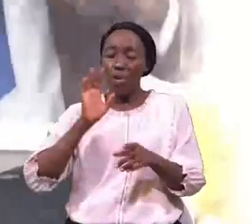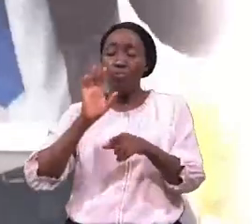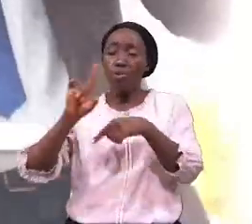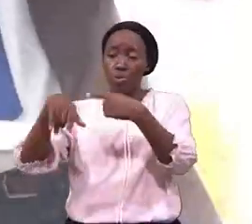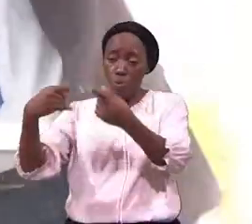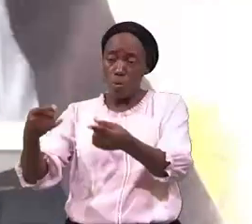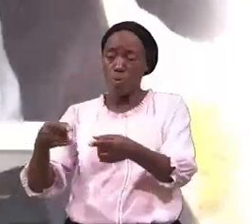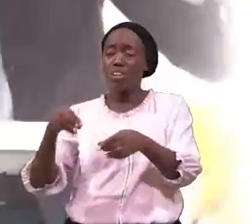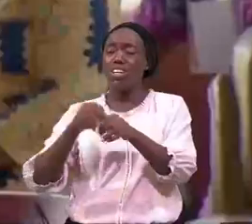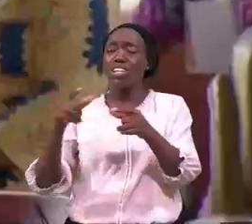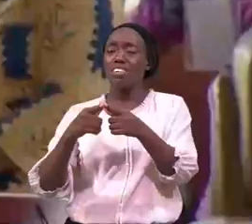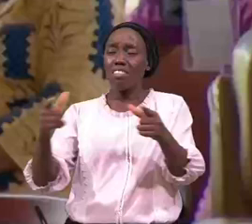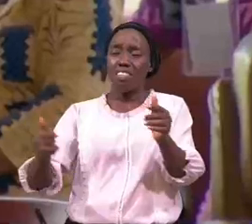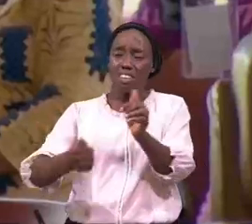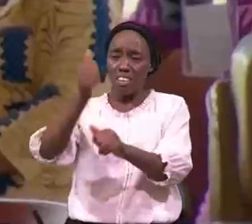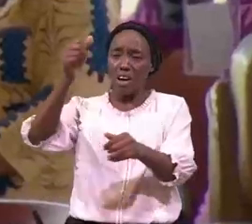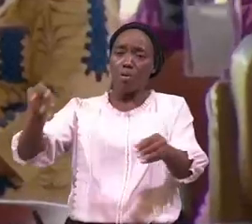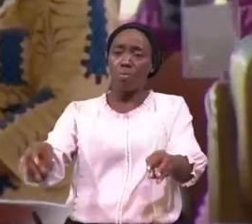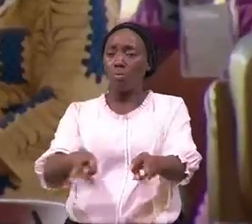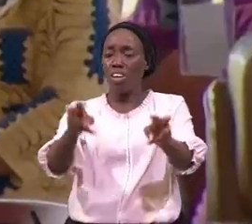J'irai partout.